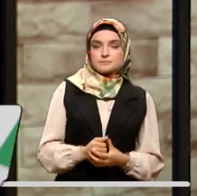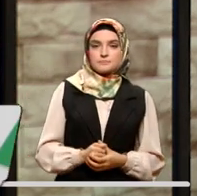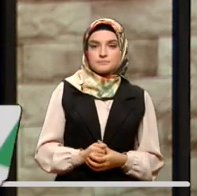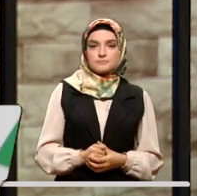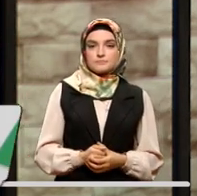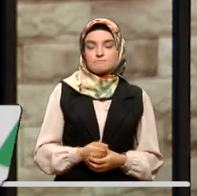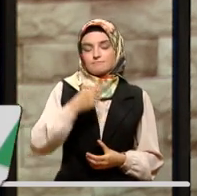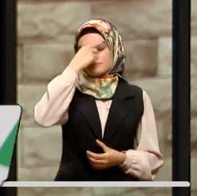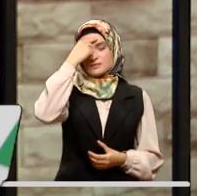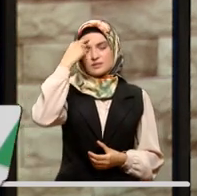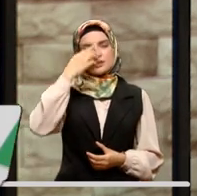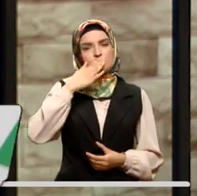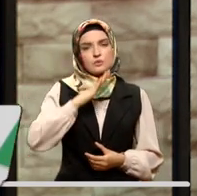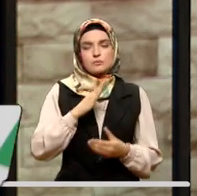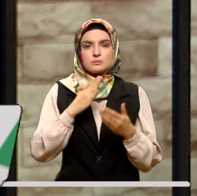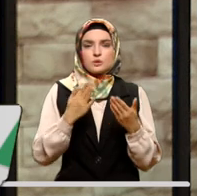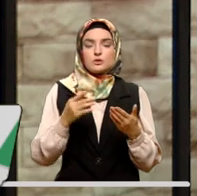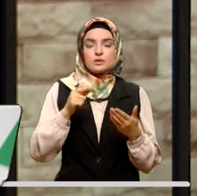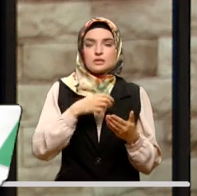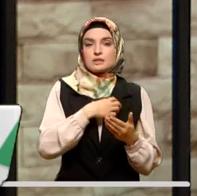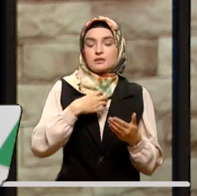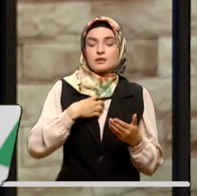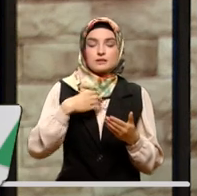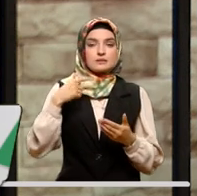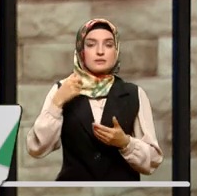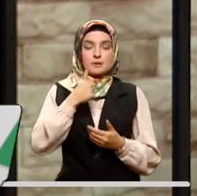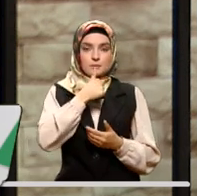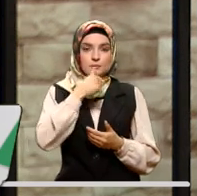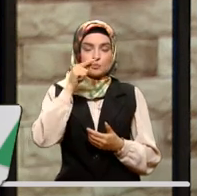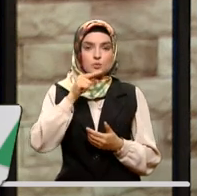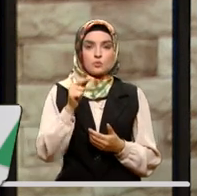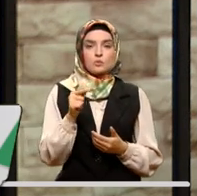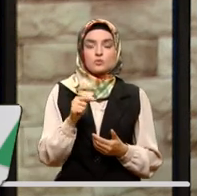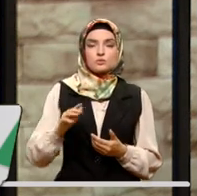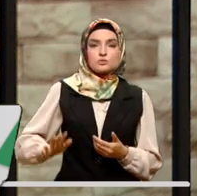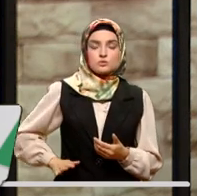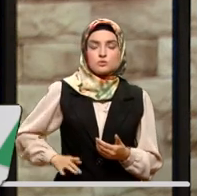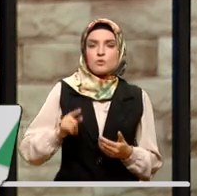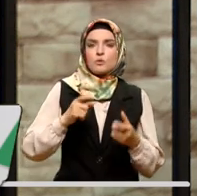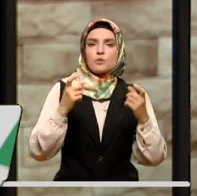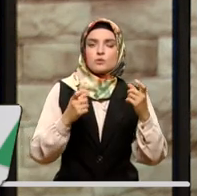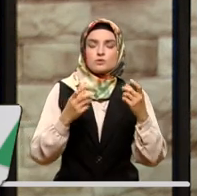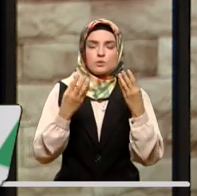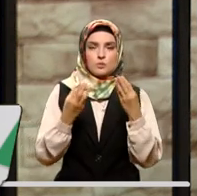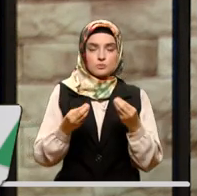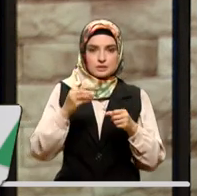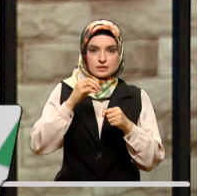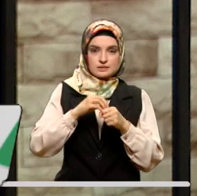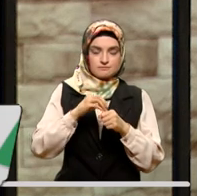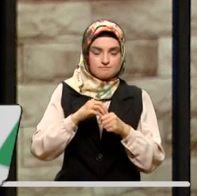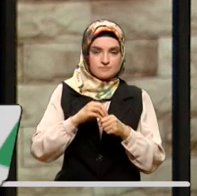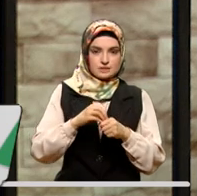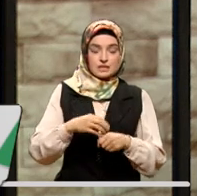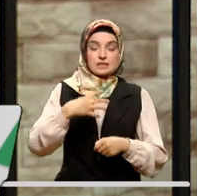büyüme şansları yok. Öyleyse anne baba o çocuklarının o ortamını sağlayabilmeleri için kendi